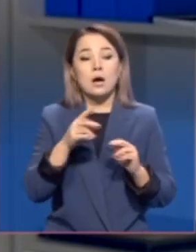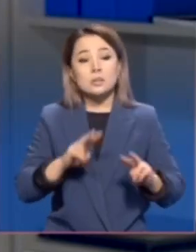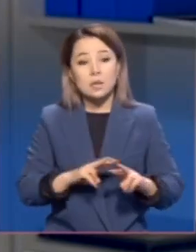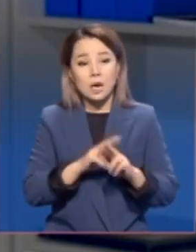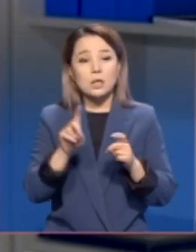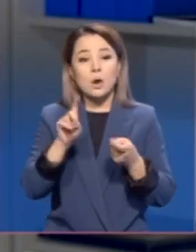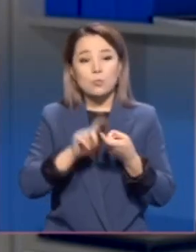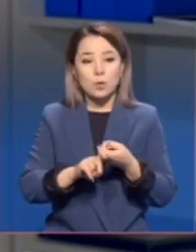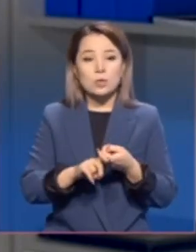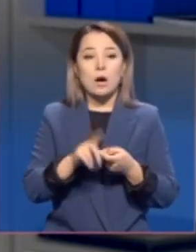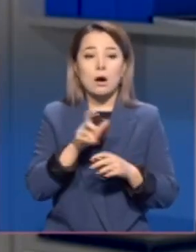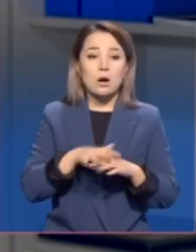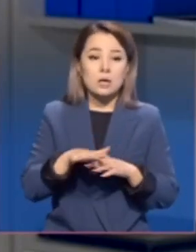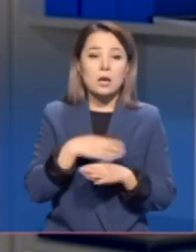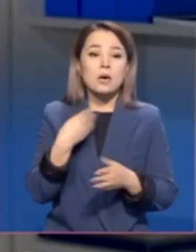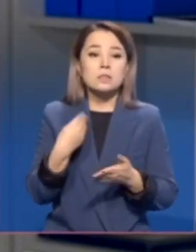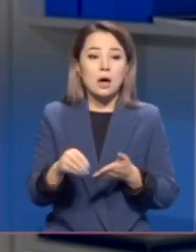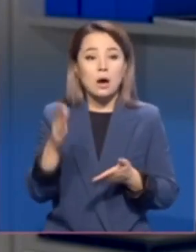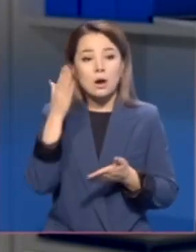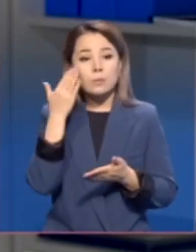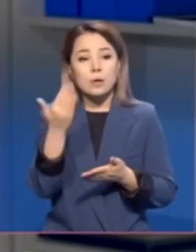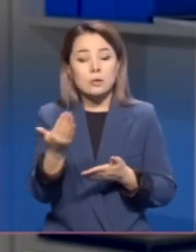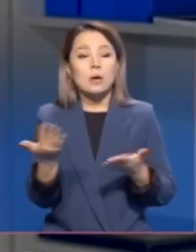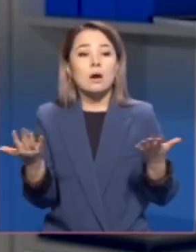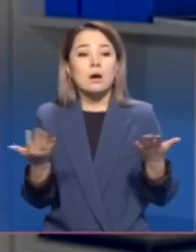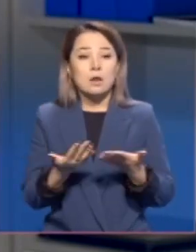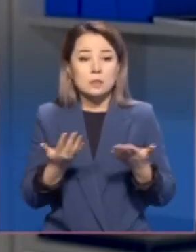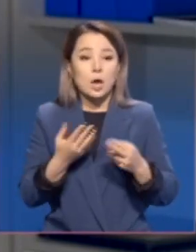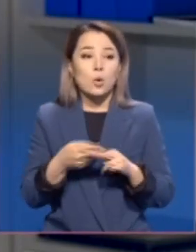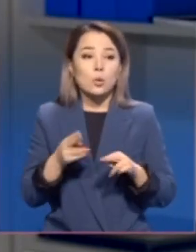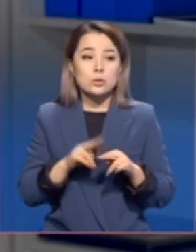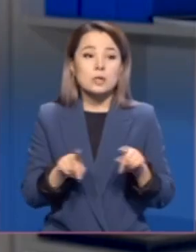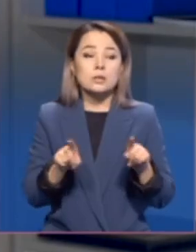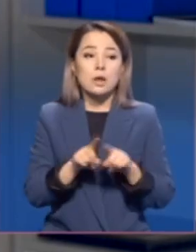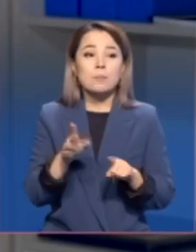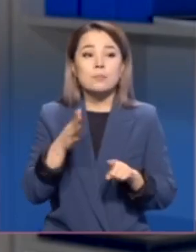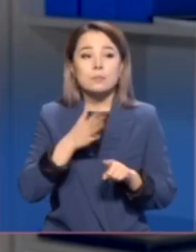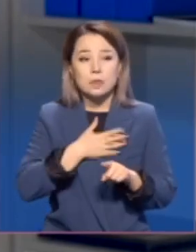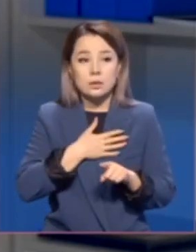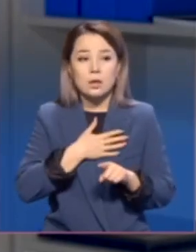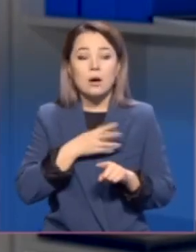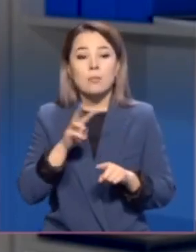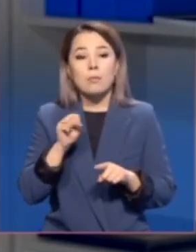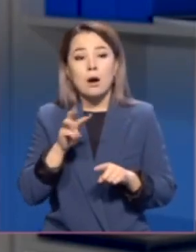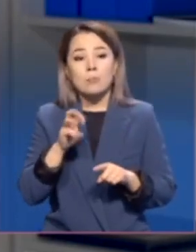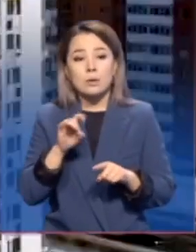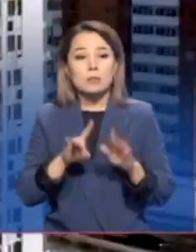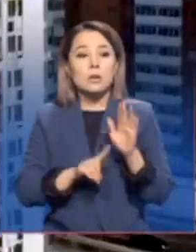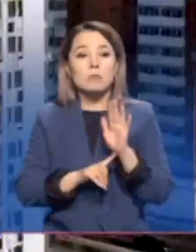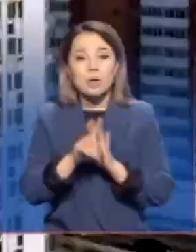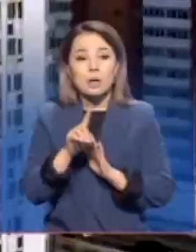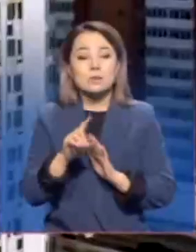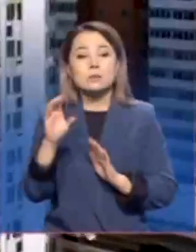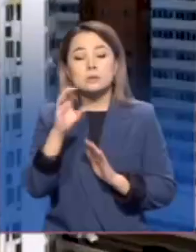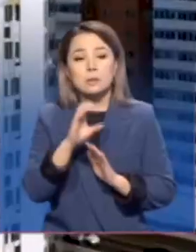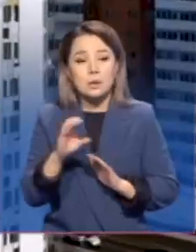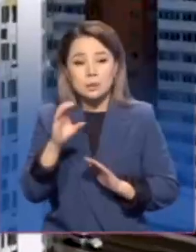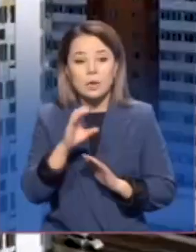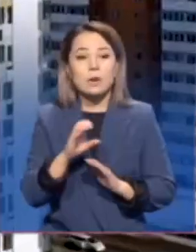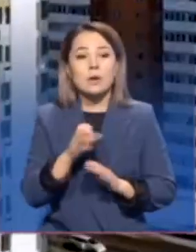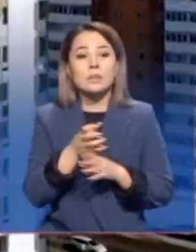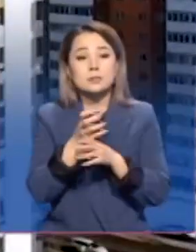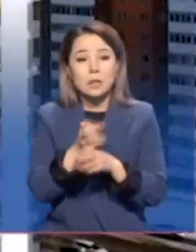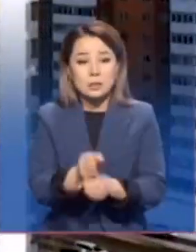бойынша халықтың сатып алу қабілеттілігі қандай деп. Сол кездерде бізде мынау мамырдан бастап 42-ке дейін